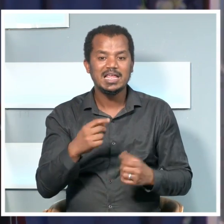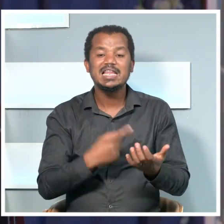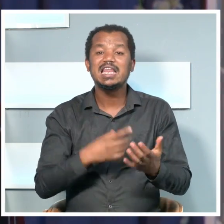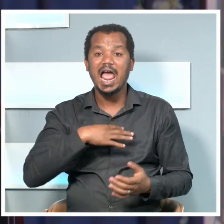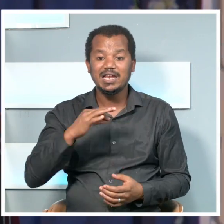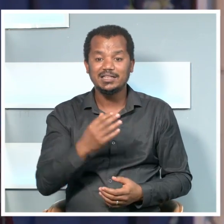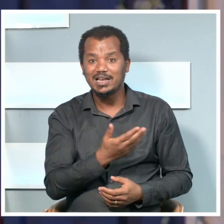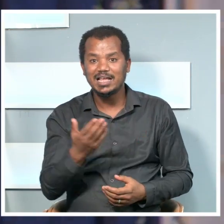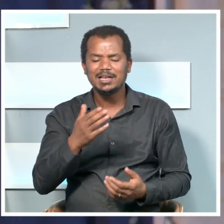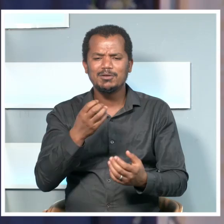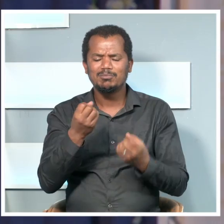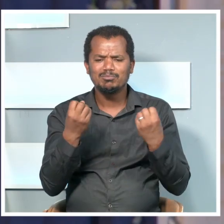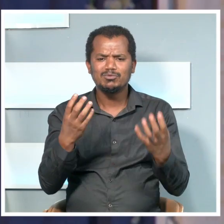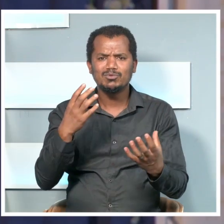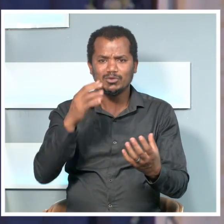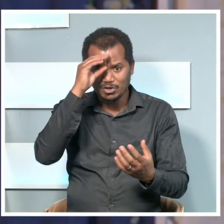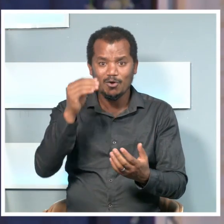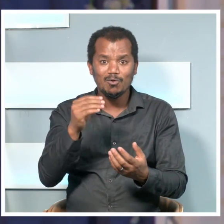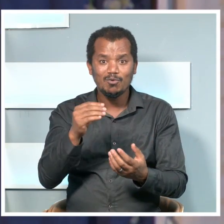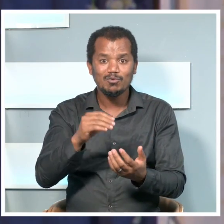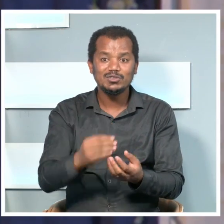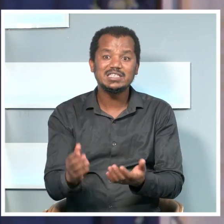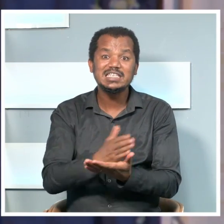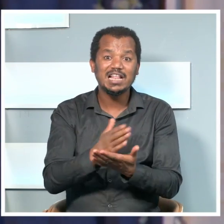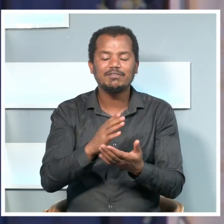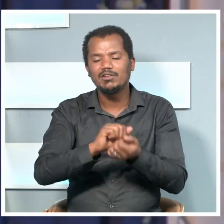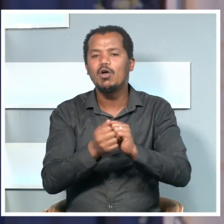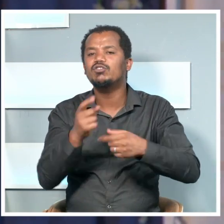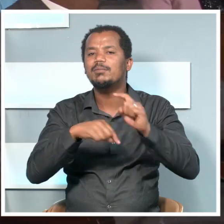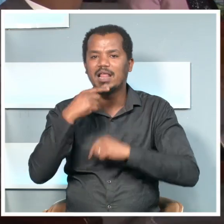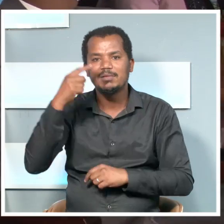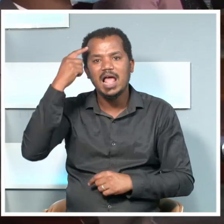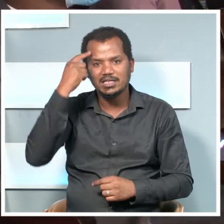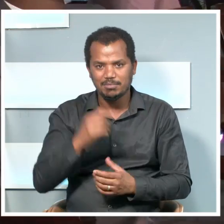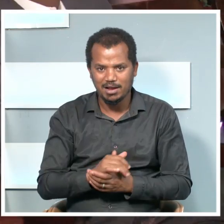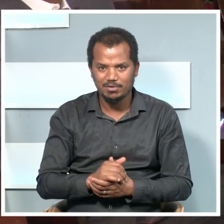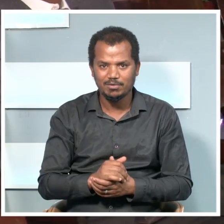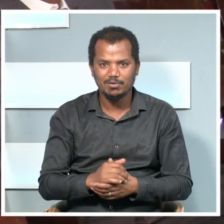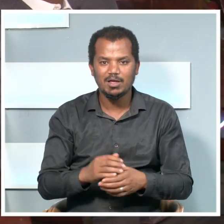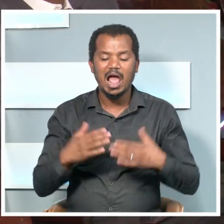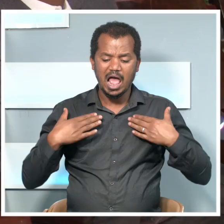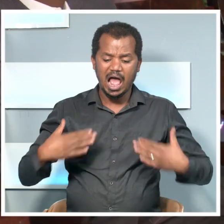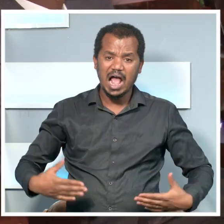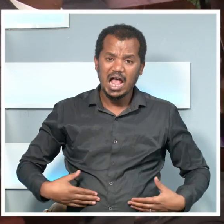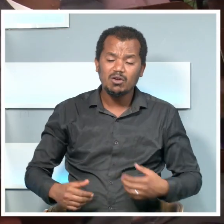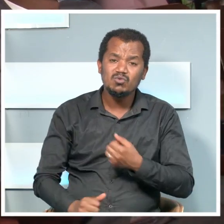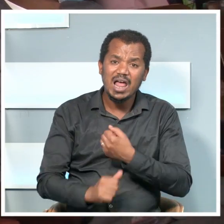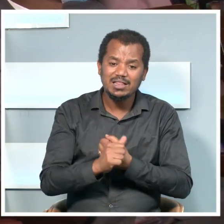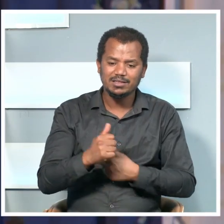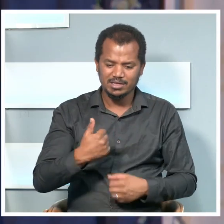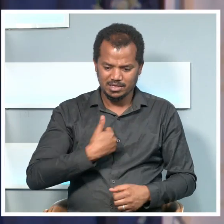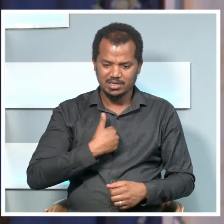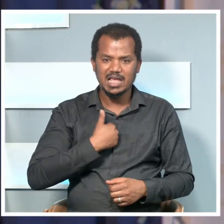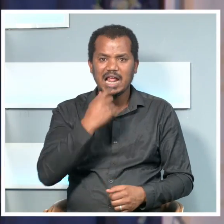ነገር ብዙ ሰው ቢታደምበት ለውጥ ይመጣል ብዬ አስባለሁ። እንግዲህ አካል ጉዳትን